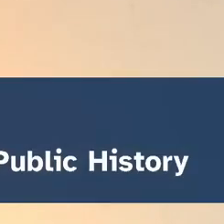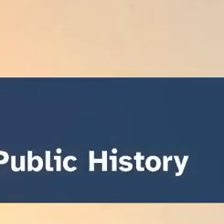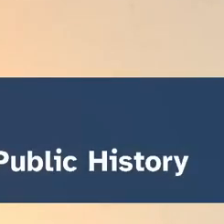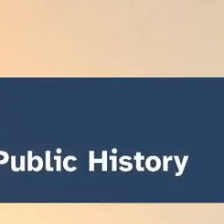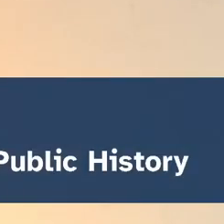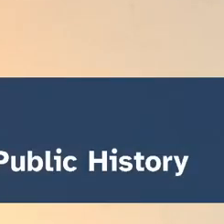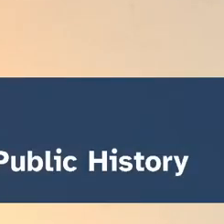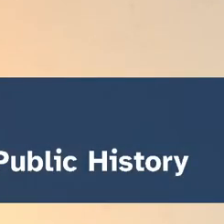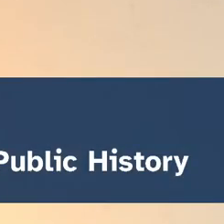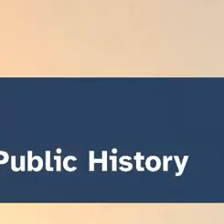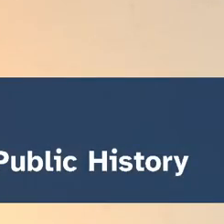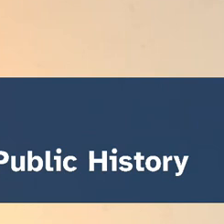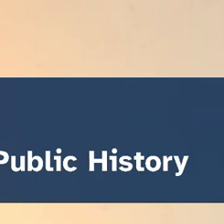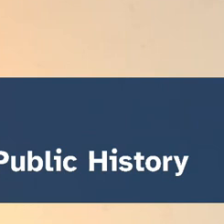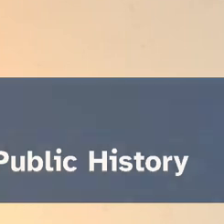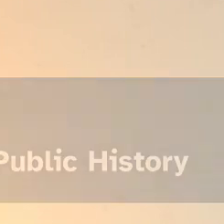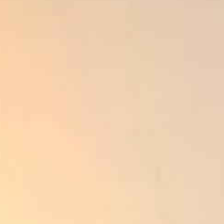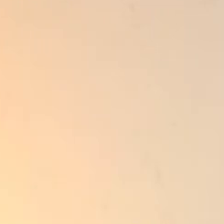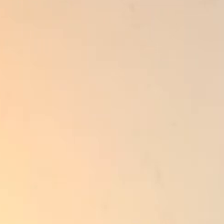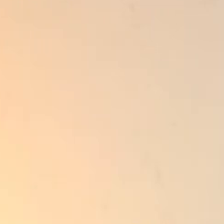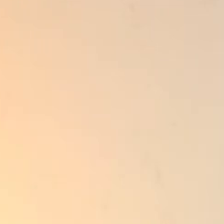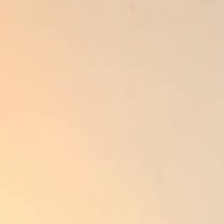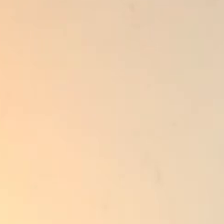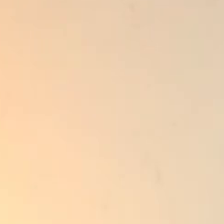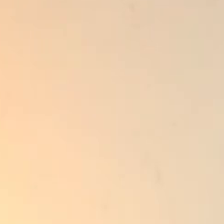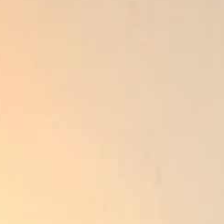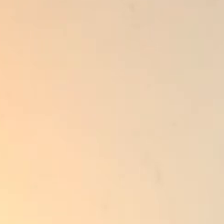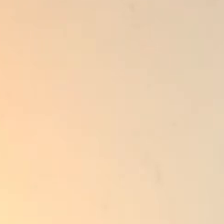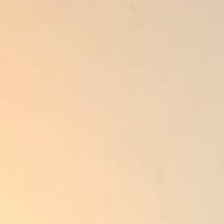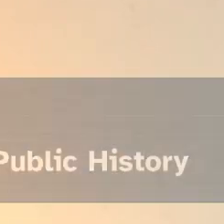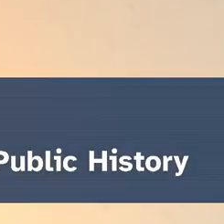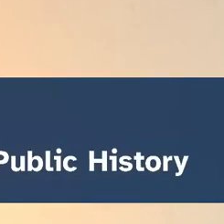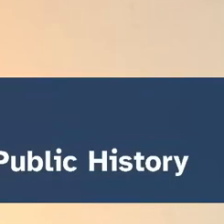alle 33 repräsentiert in diesem aufregenden Tortendiagramm.